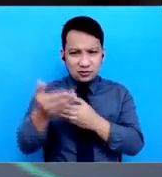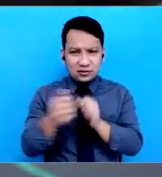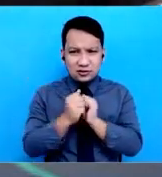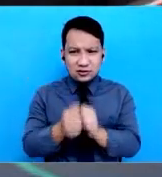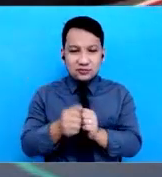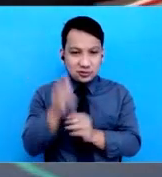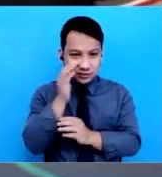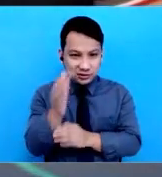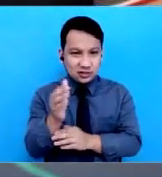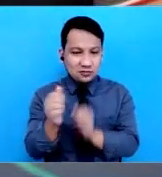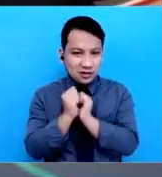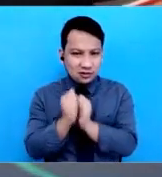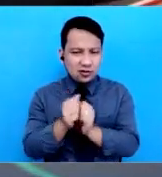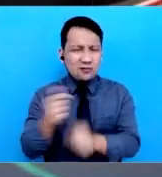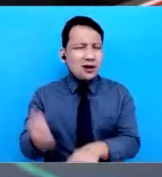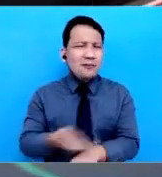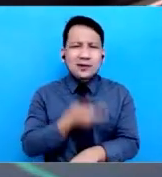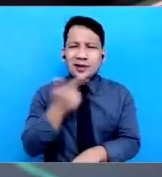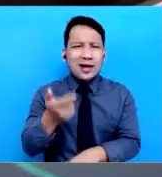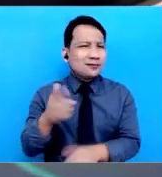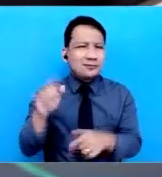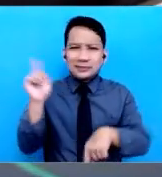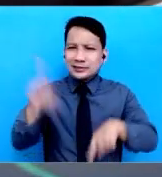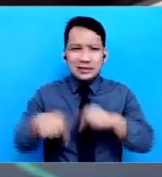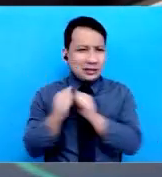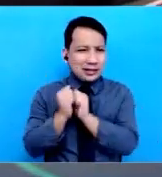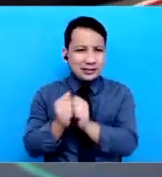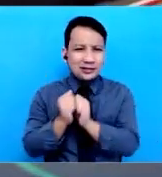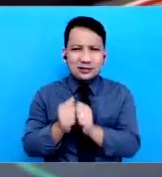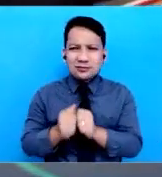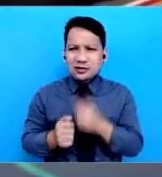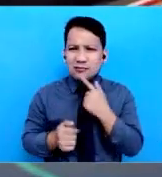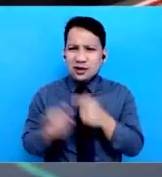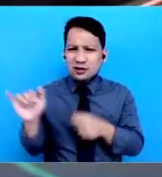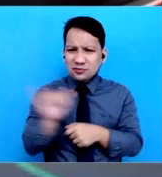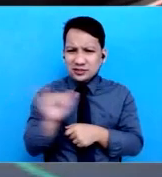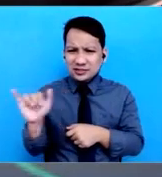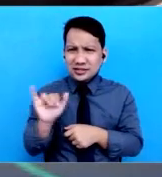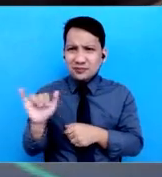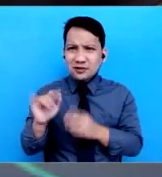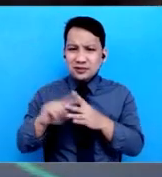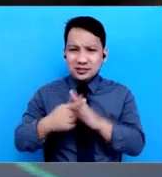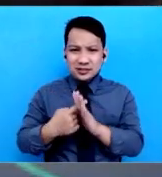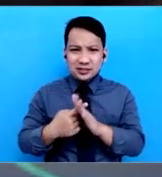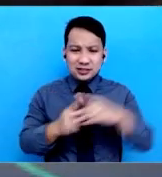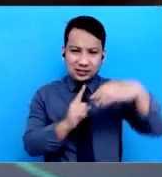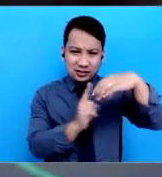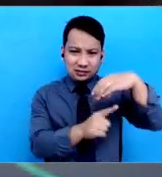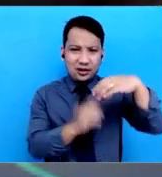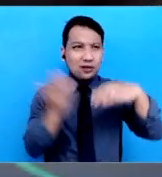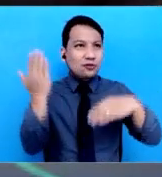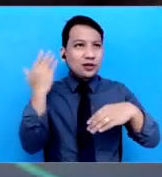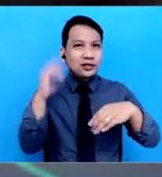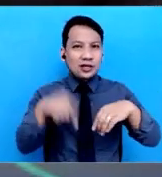Cheryl Cosim na matagal ko rin hindi nakasama. Oh. Halos magkasabay kami nagsimula sa ABS-CBN